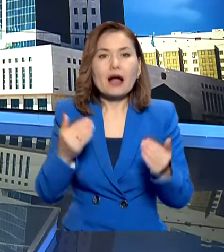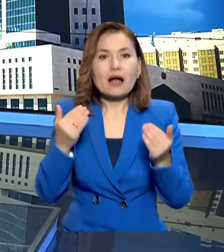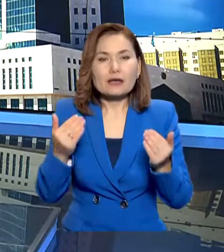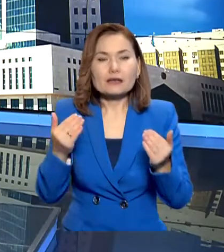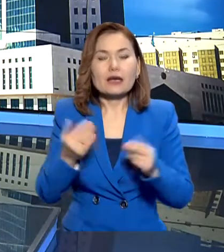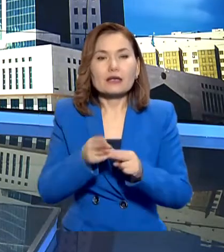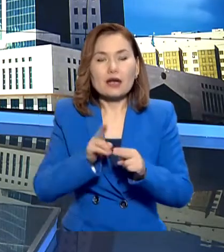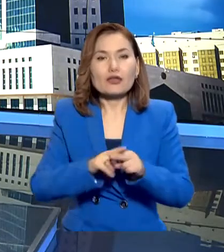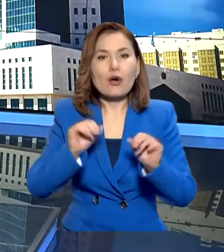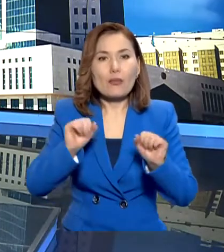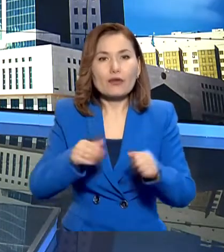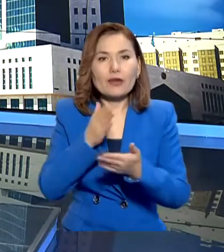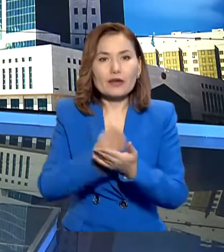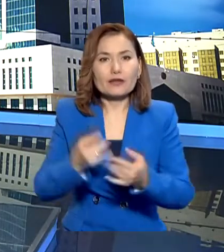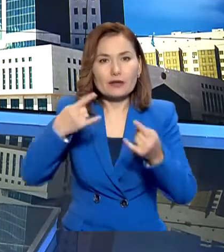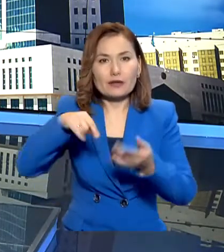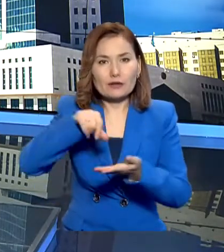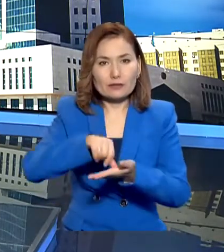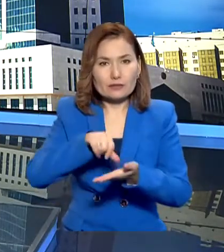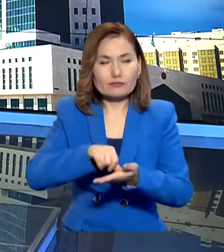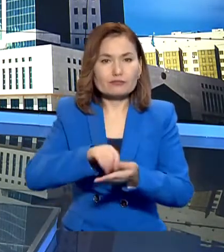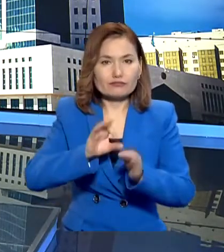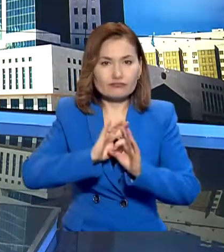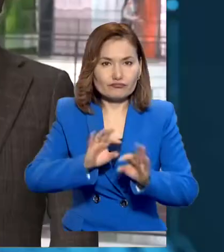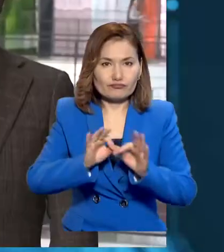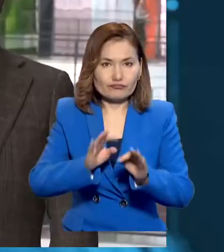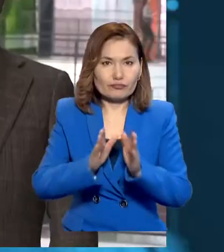иә, мүмкіндік болса тікелей эфирге қосылсаңыз.